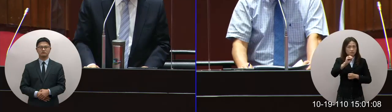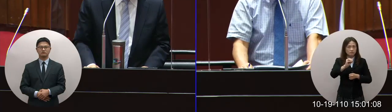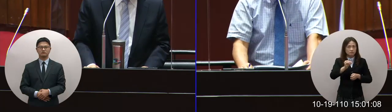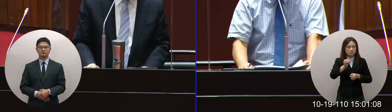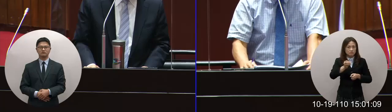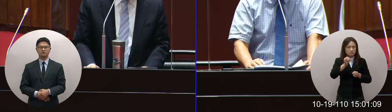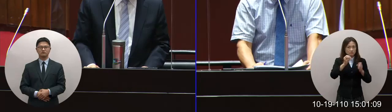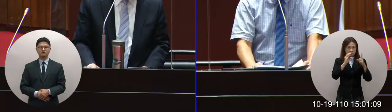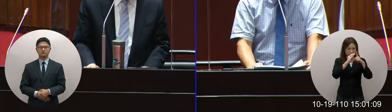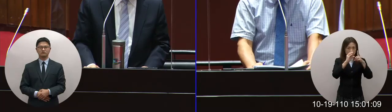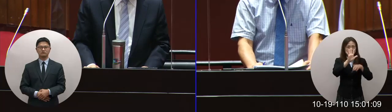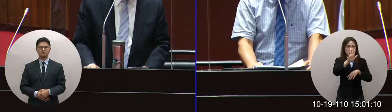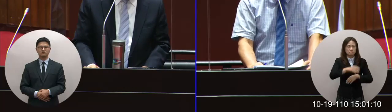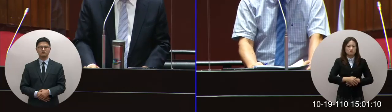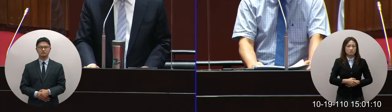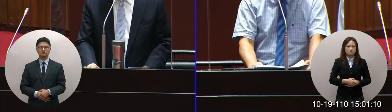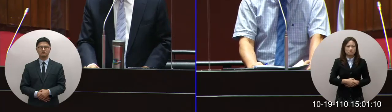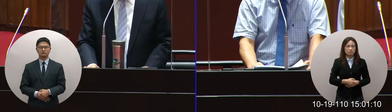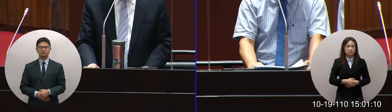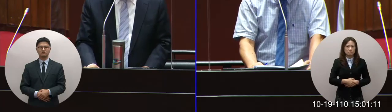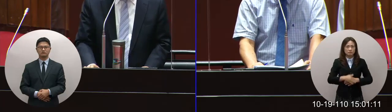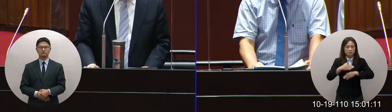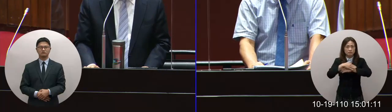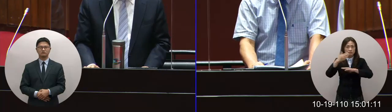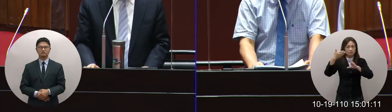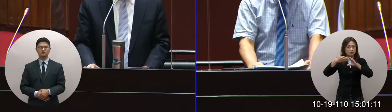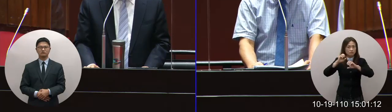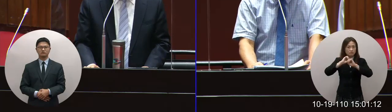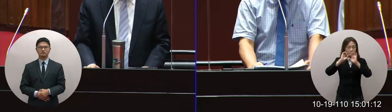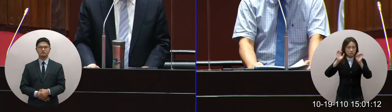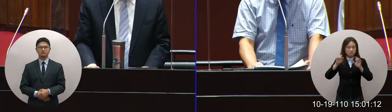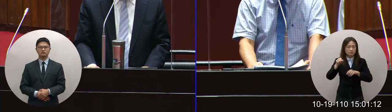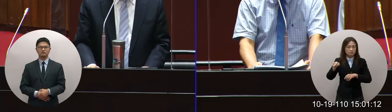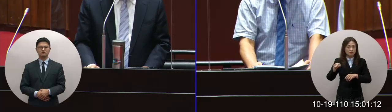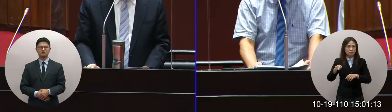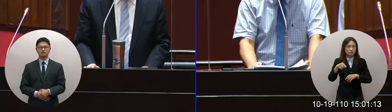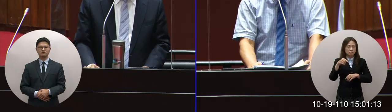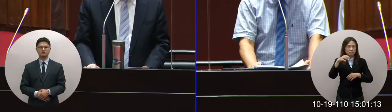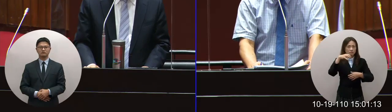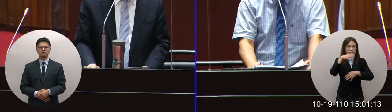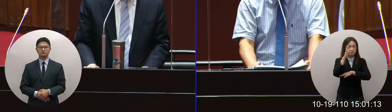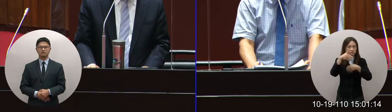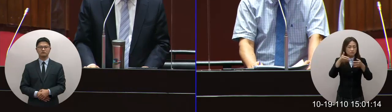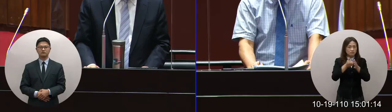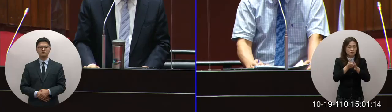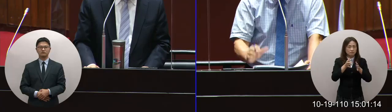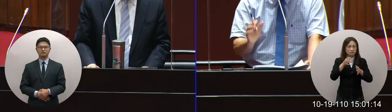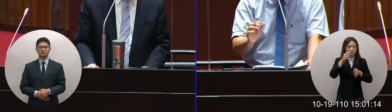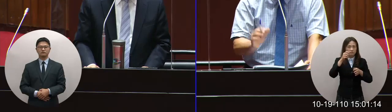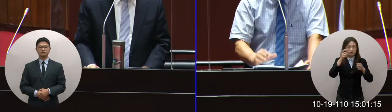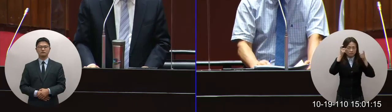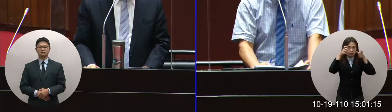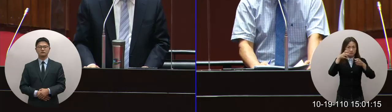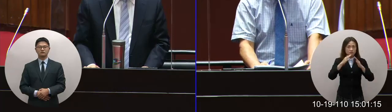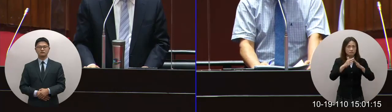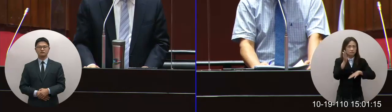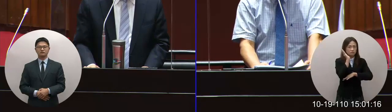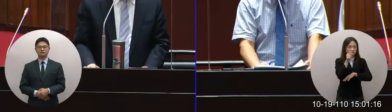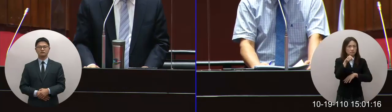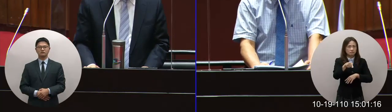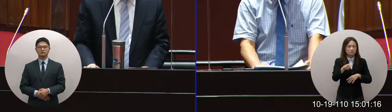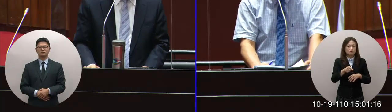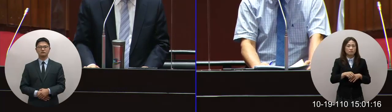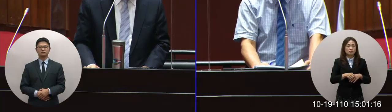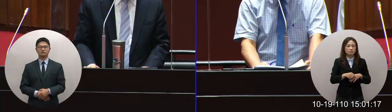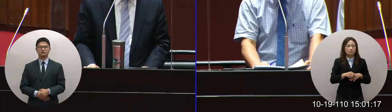436万户 哦, 哦。那媒体报道内政部跟高雄市政府说高雄城中城欠缺就是管理